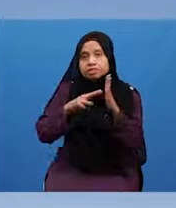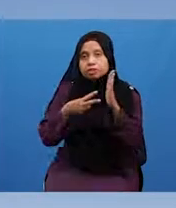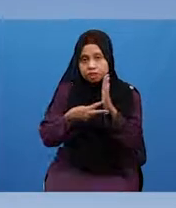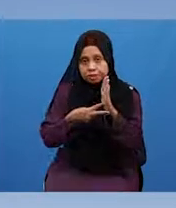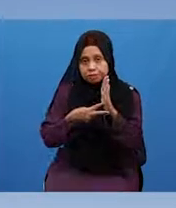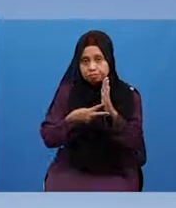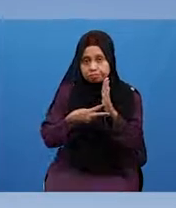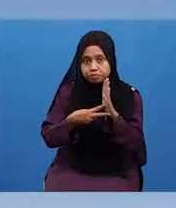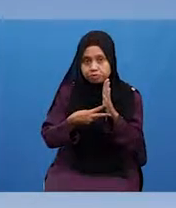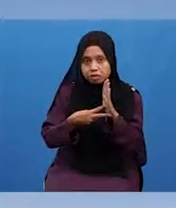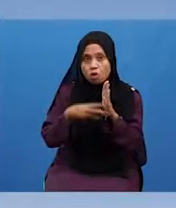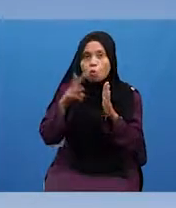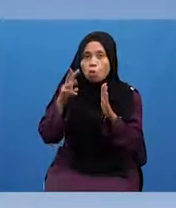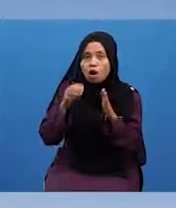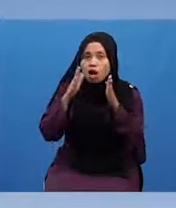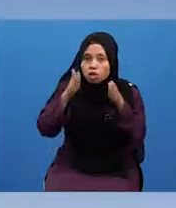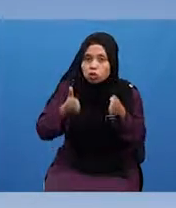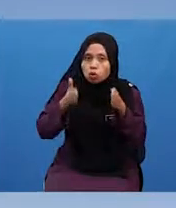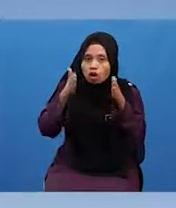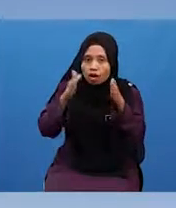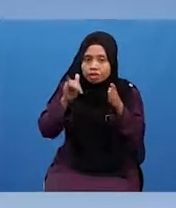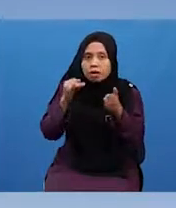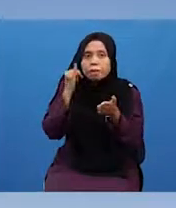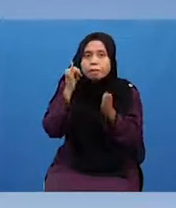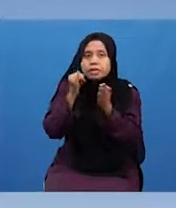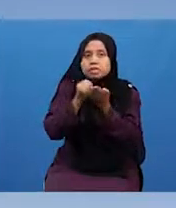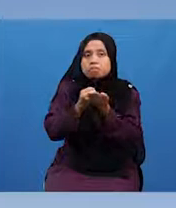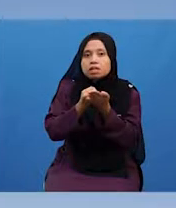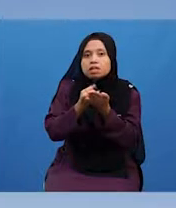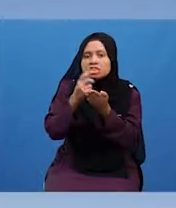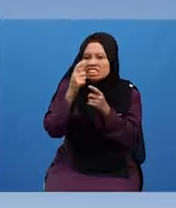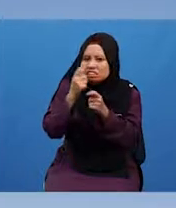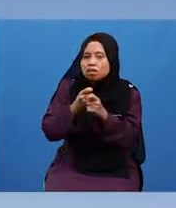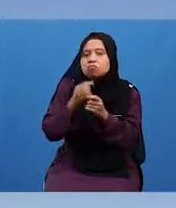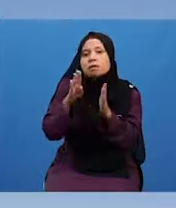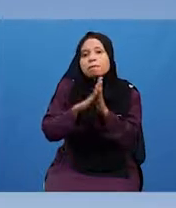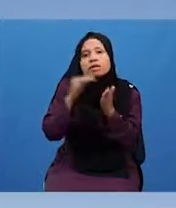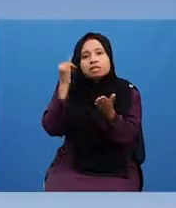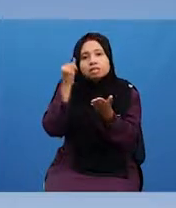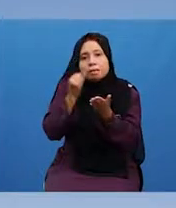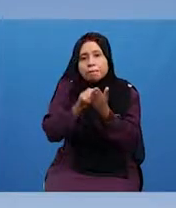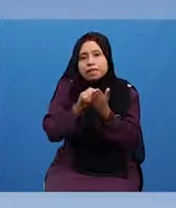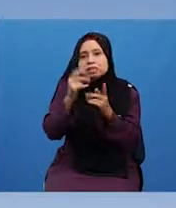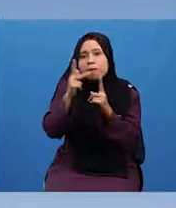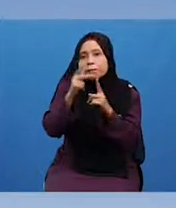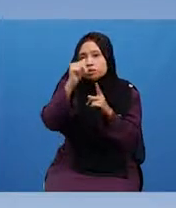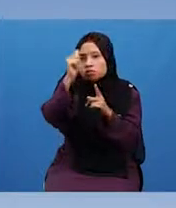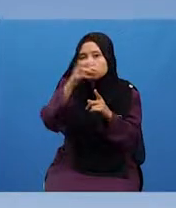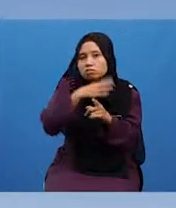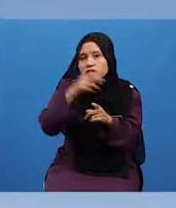Maksudnya, wahai orang yang beriman, tetaplah beriman kepada Allah dan